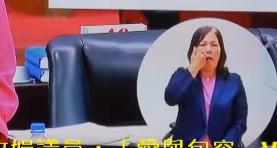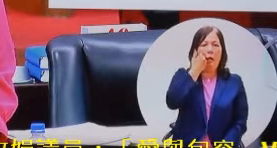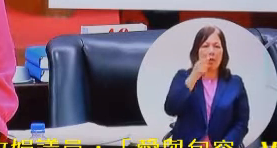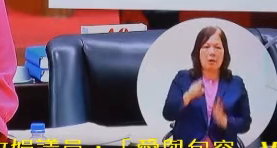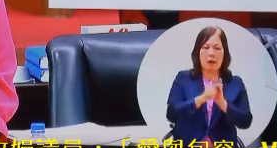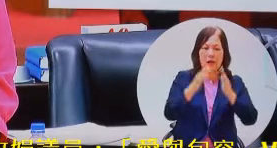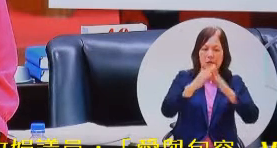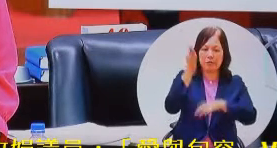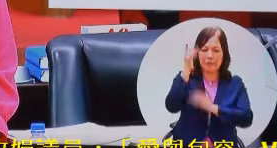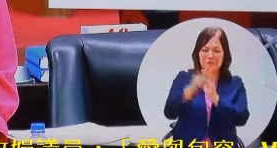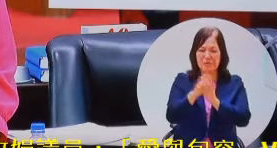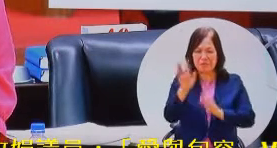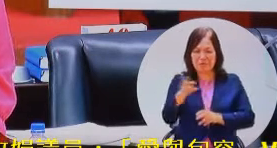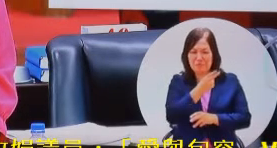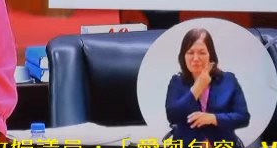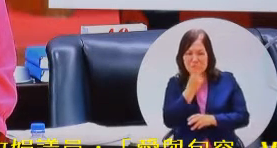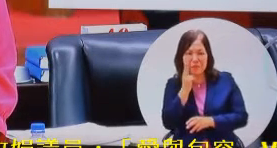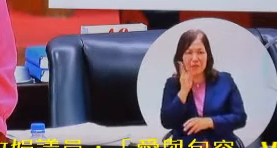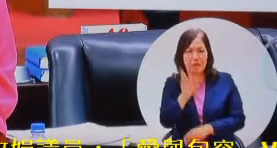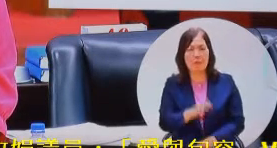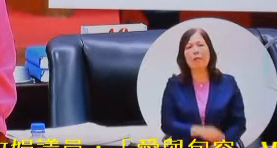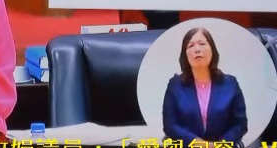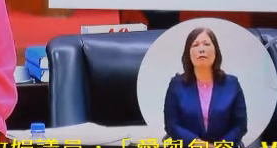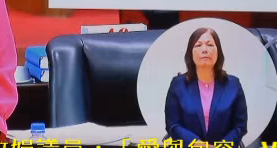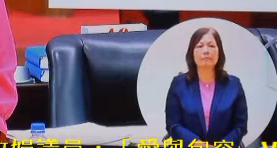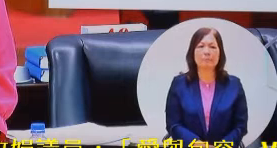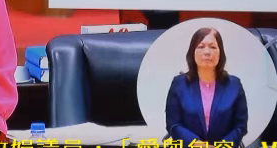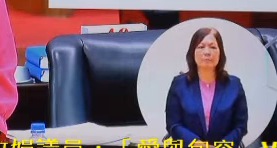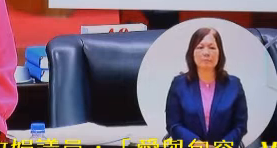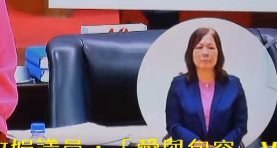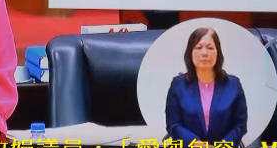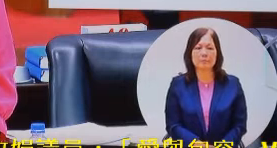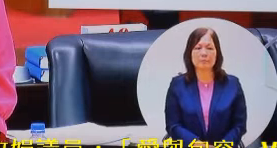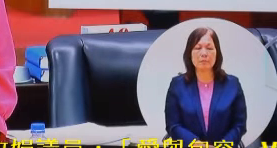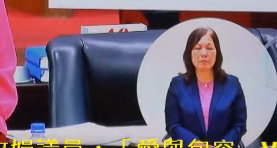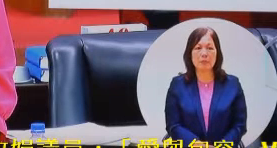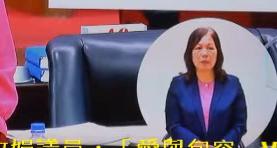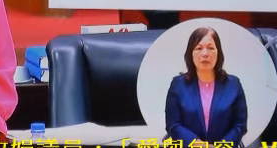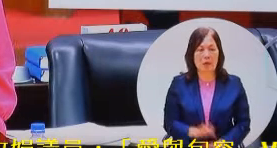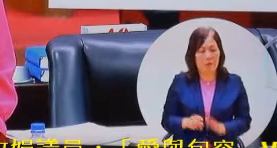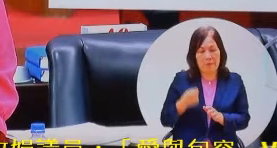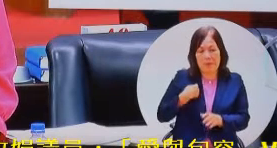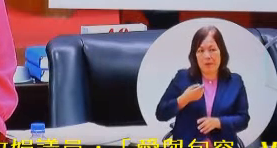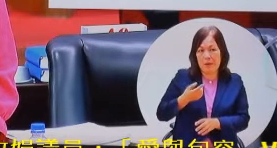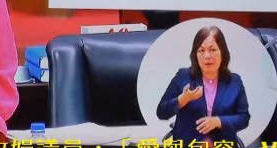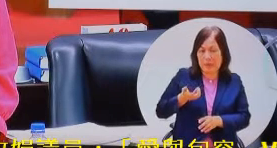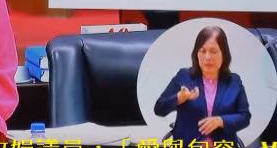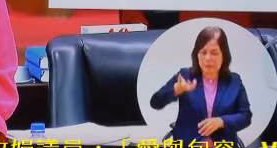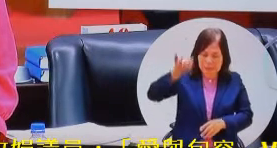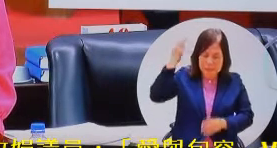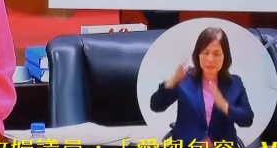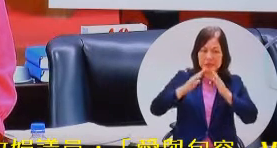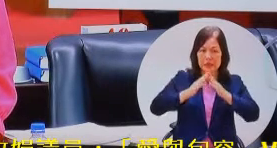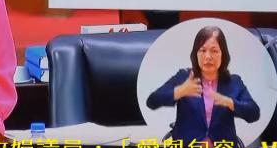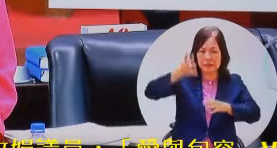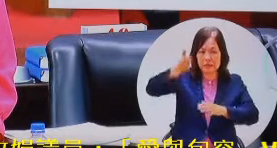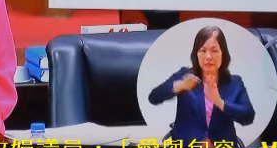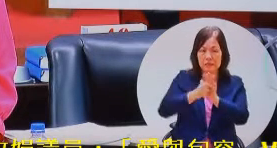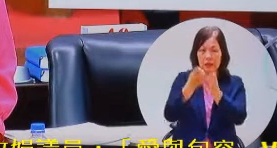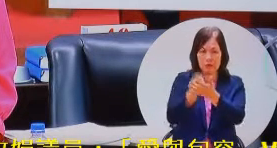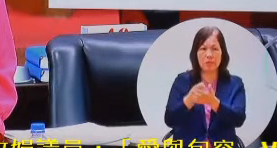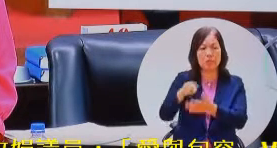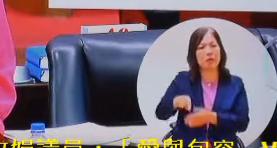内部，而且我要讲的是，过去前朝在我们